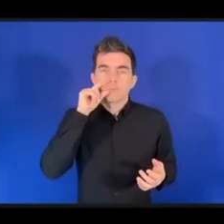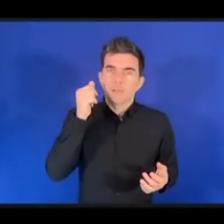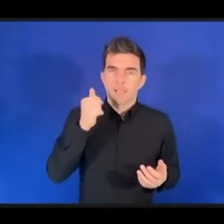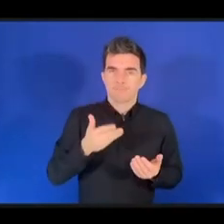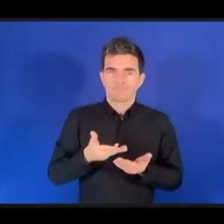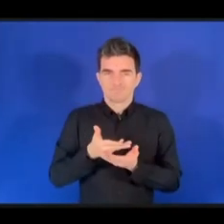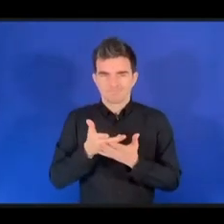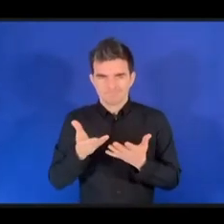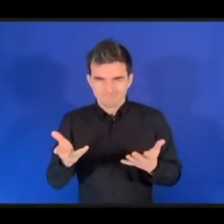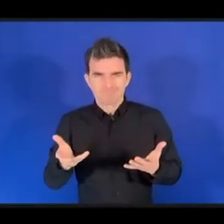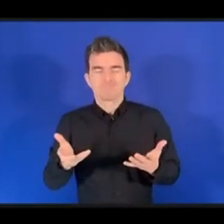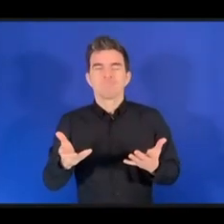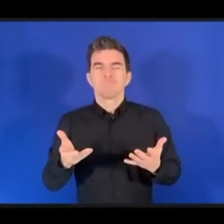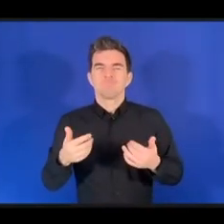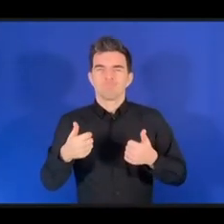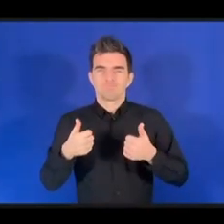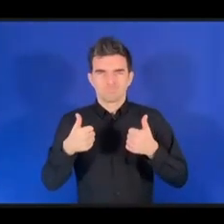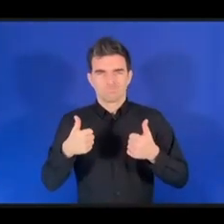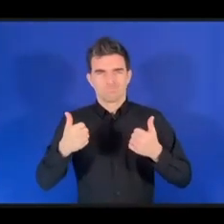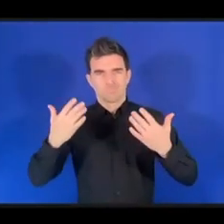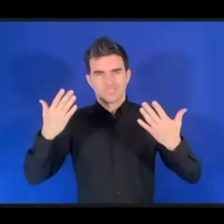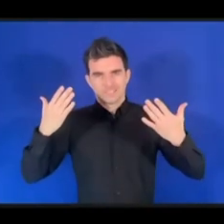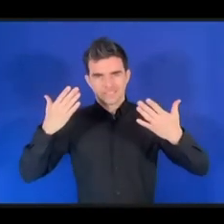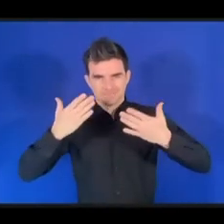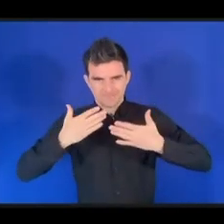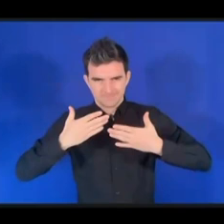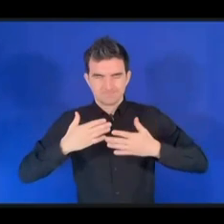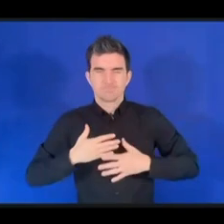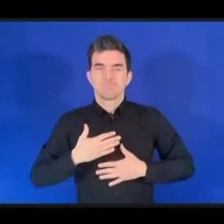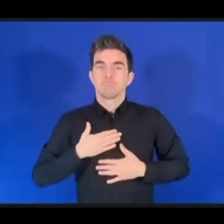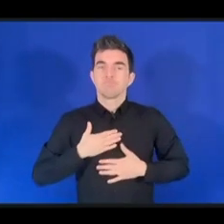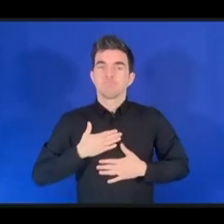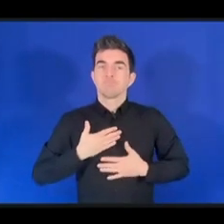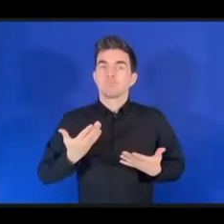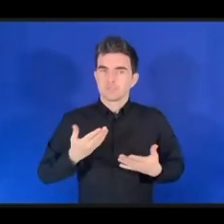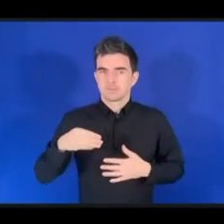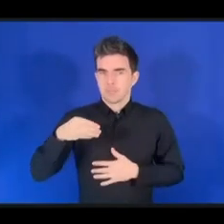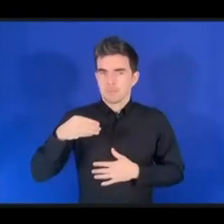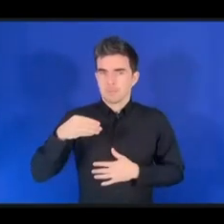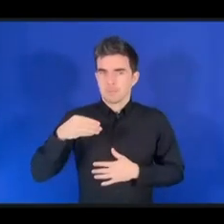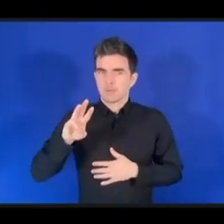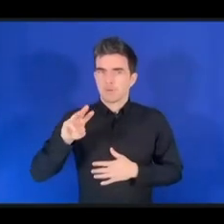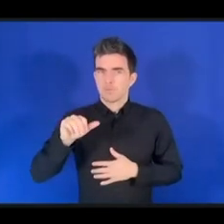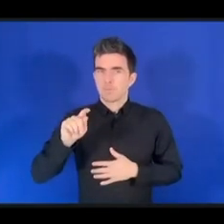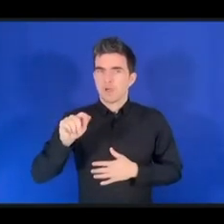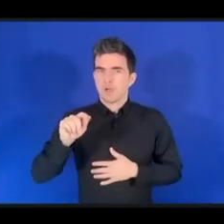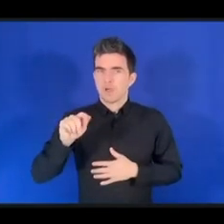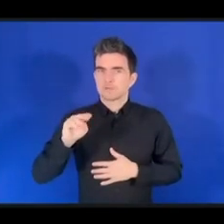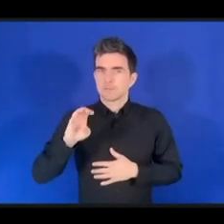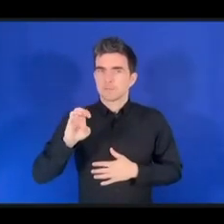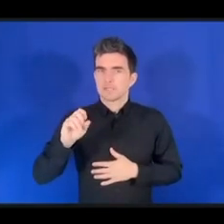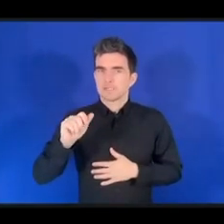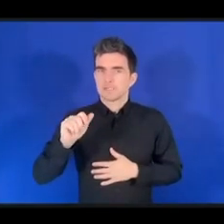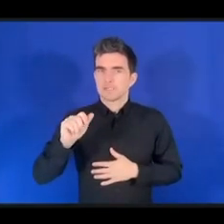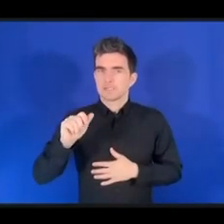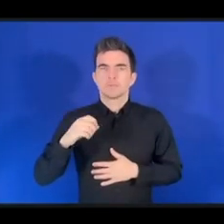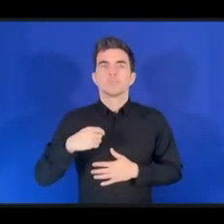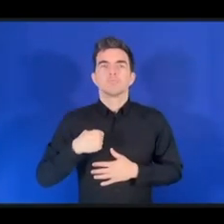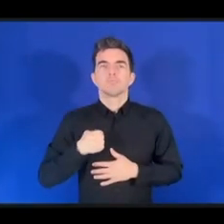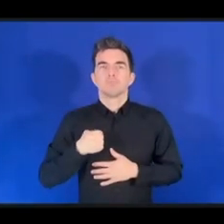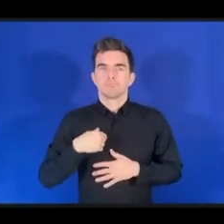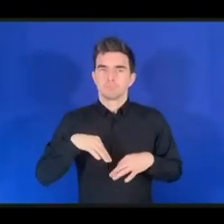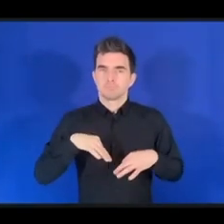الداخليه والاتصالات ها نحن نختتم اجتماع كيوتو لمنتدى اداره